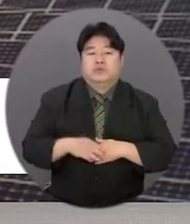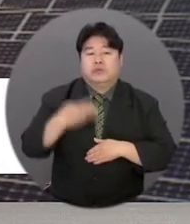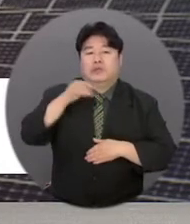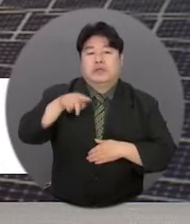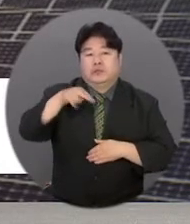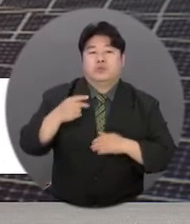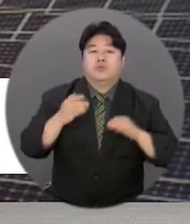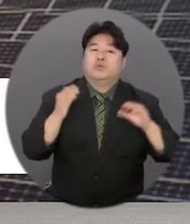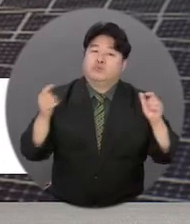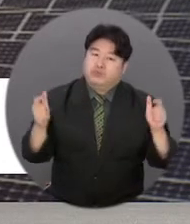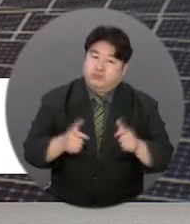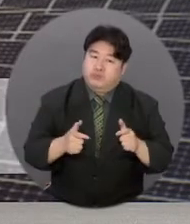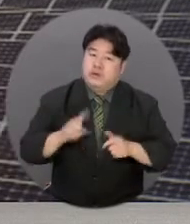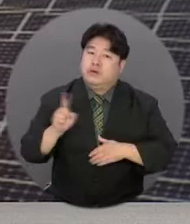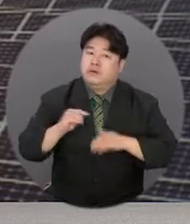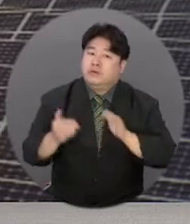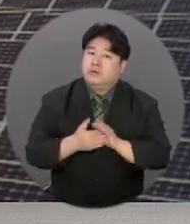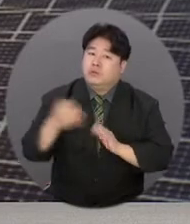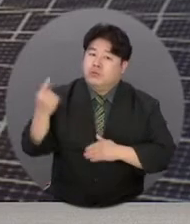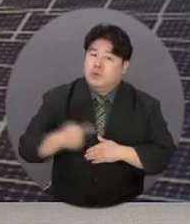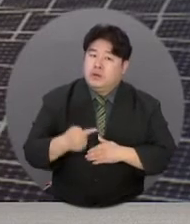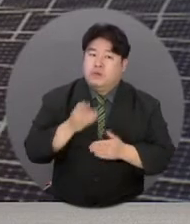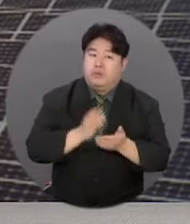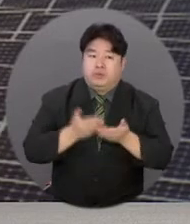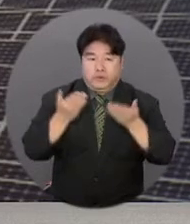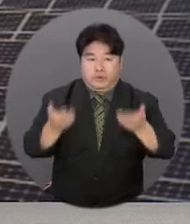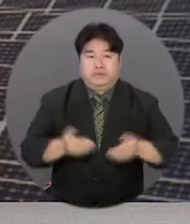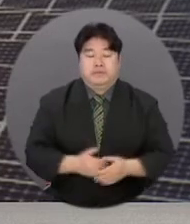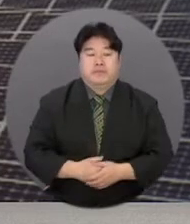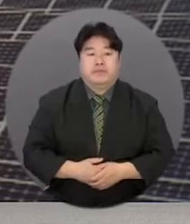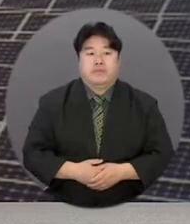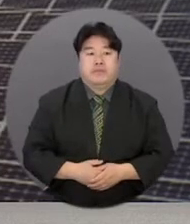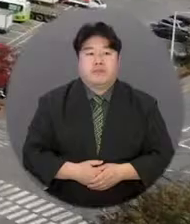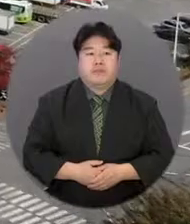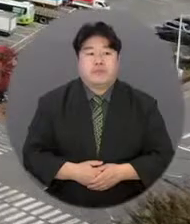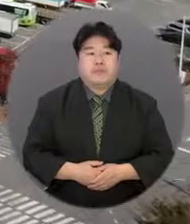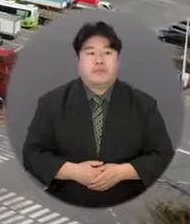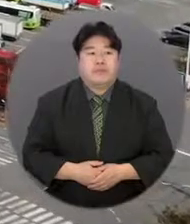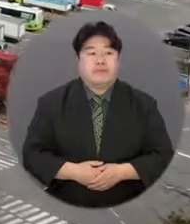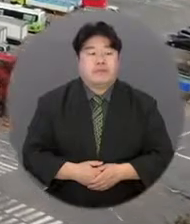중립은 어디까지 왔을까요? 보도에 송정근 기자입니다.